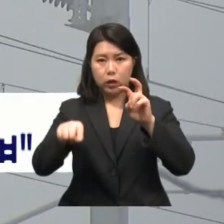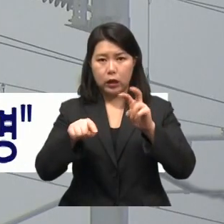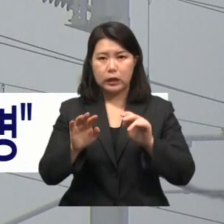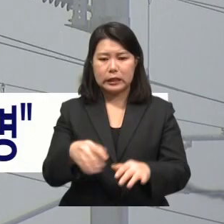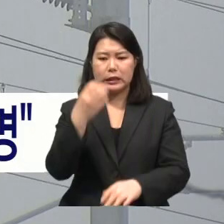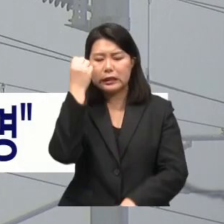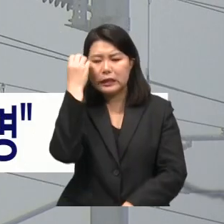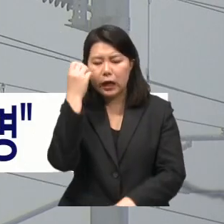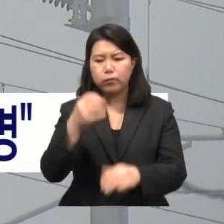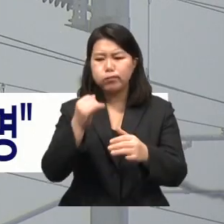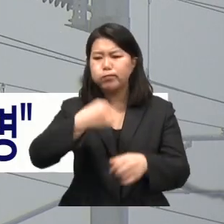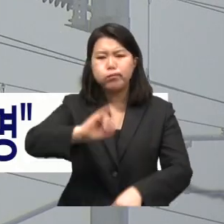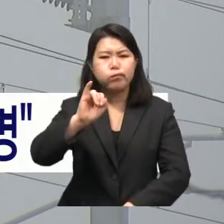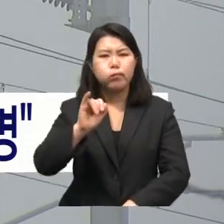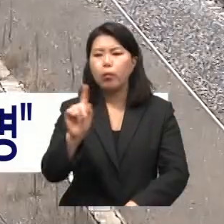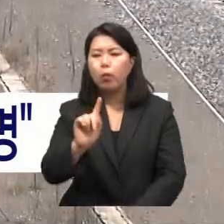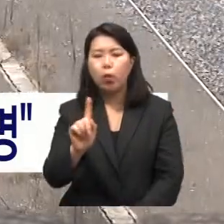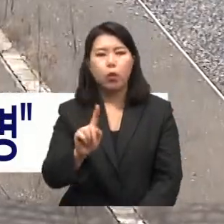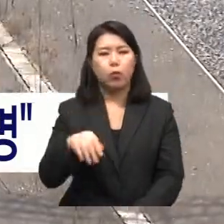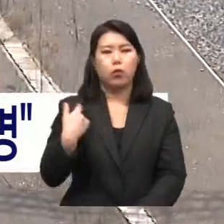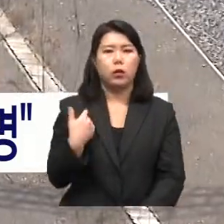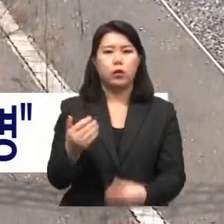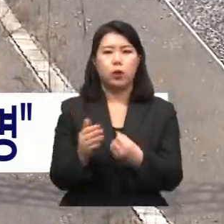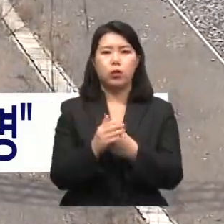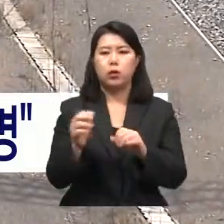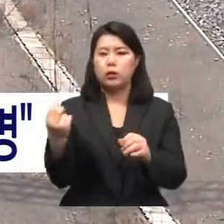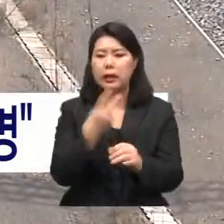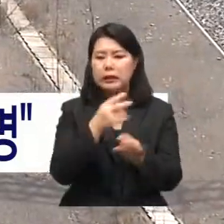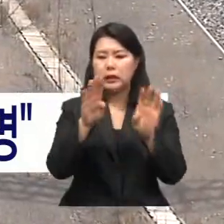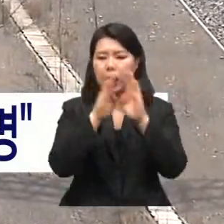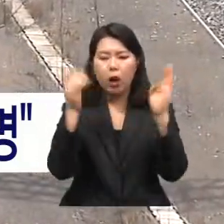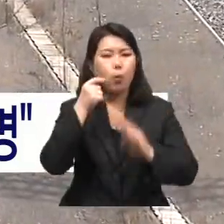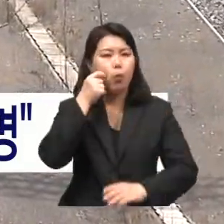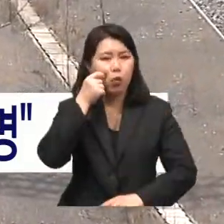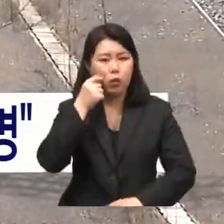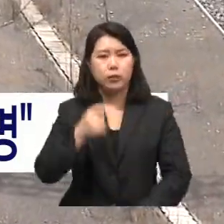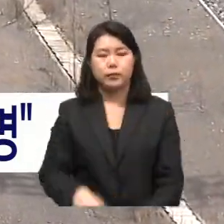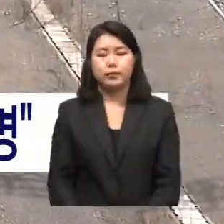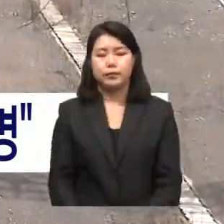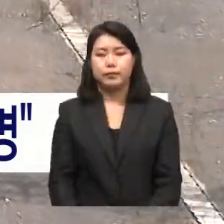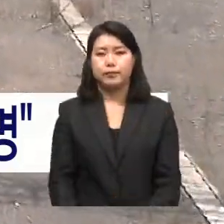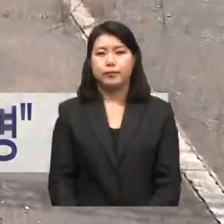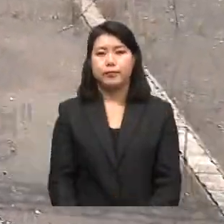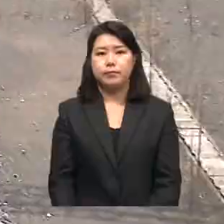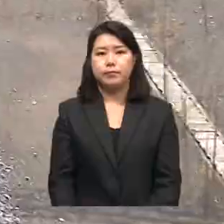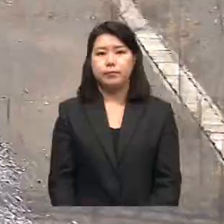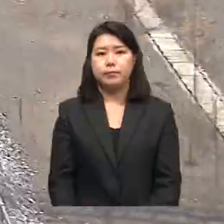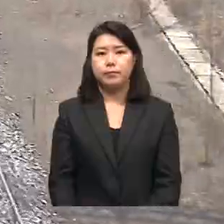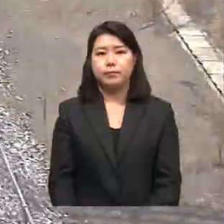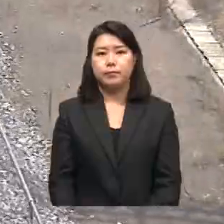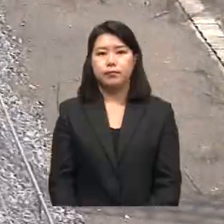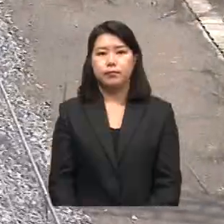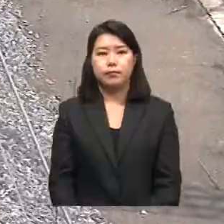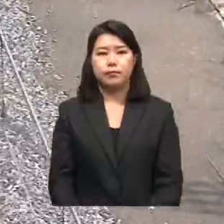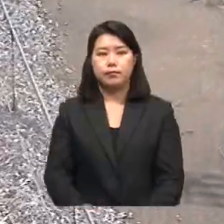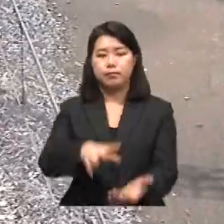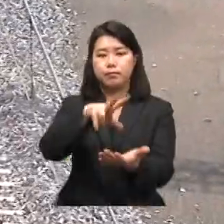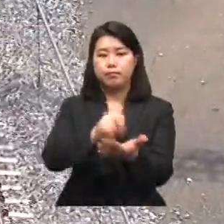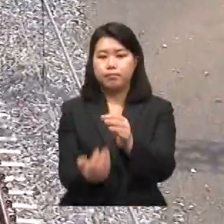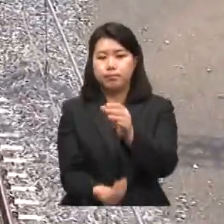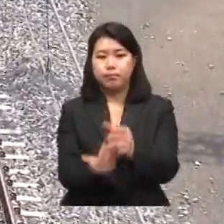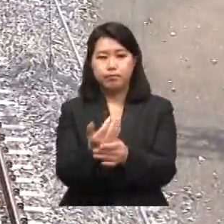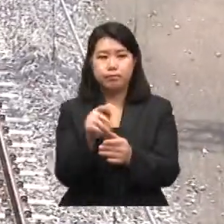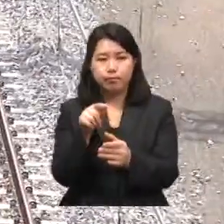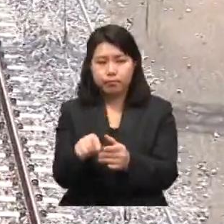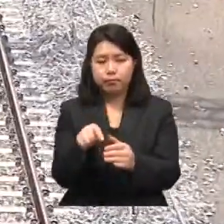원인을 찾지 못했다며 열차 운행 재개 시점도 정해지지 않았다고 밝혔습니다. 이어 문제가 된